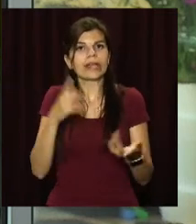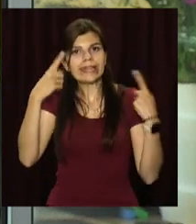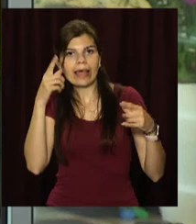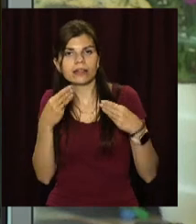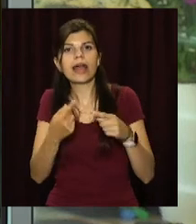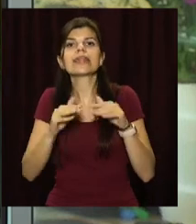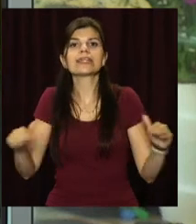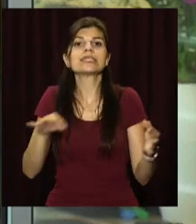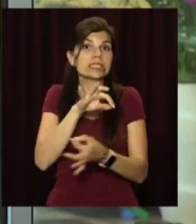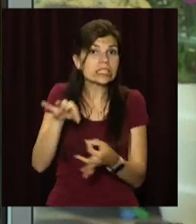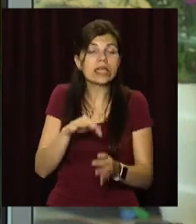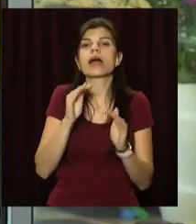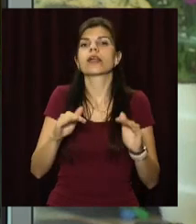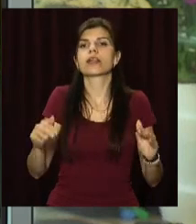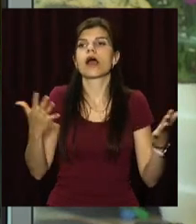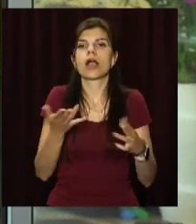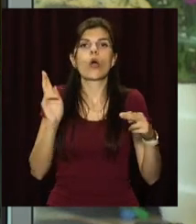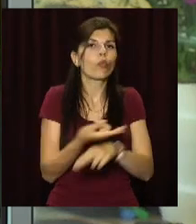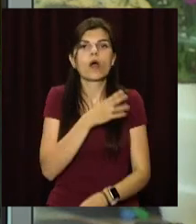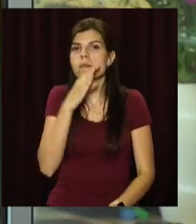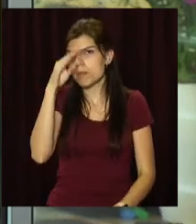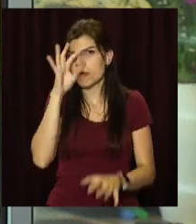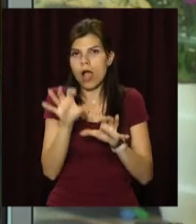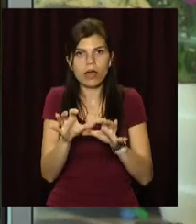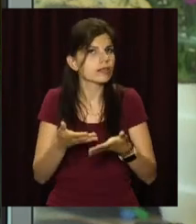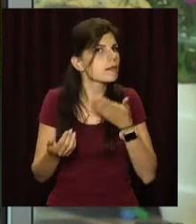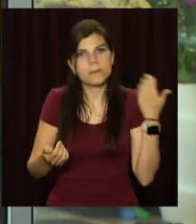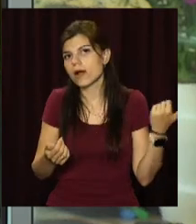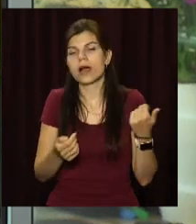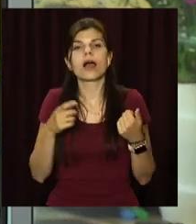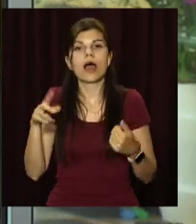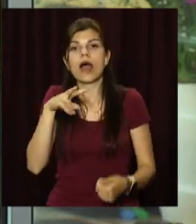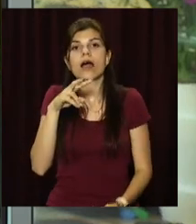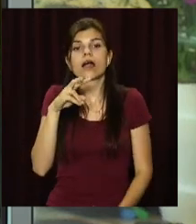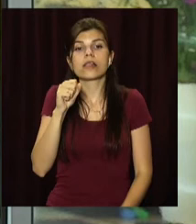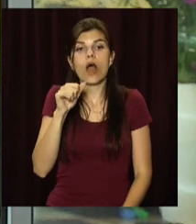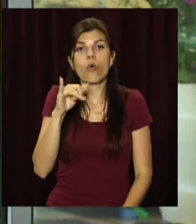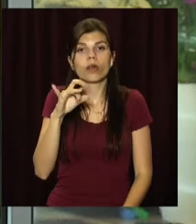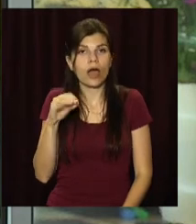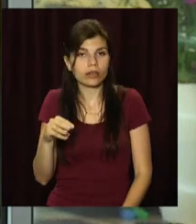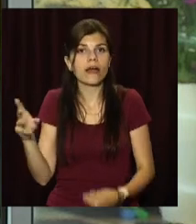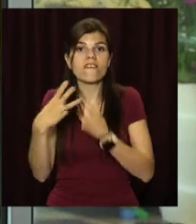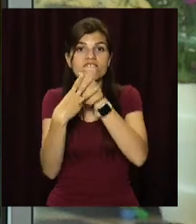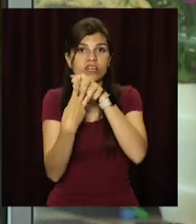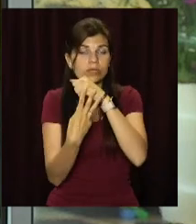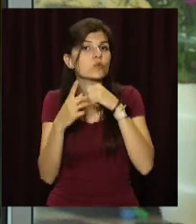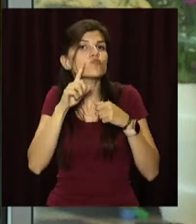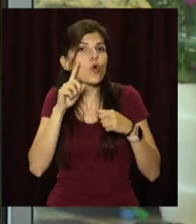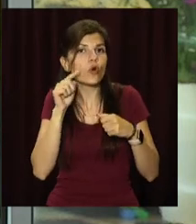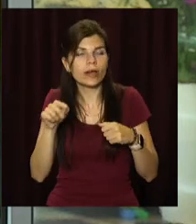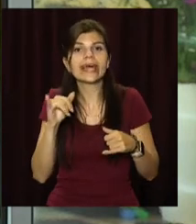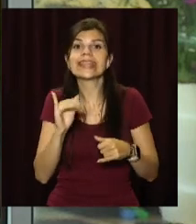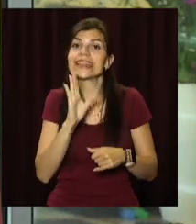Це діти-сироти та діти, позбавлені батьківського піклування. Лауреатами стипендії цьогоріч стали 18 юнаків